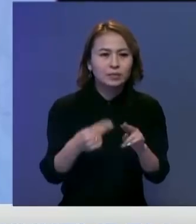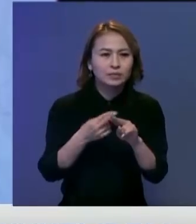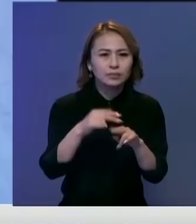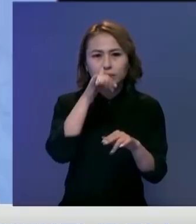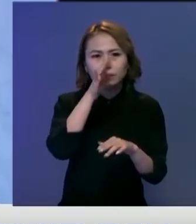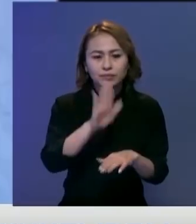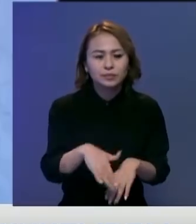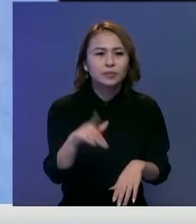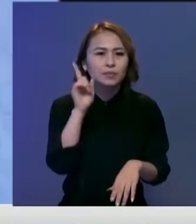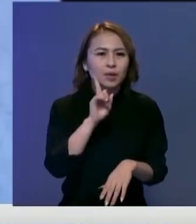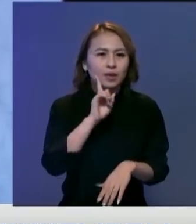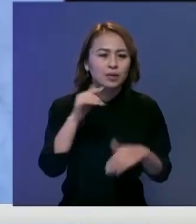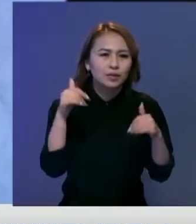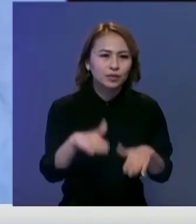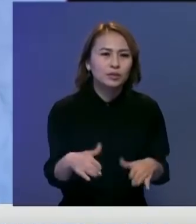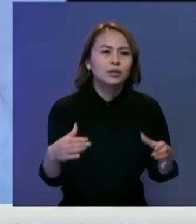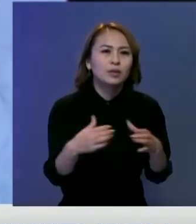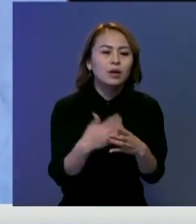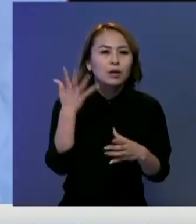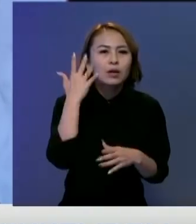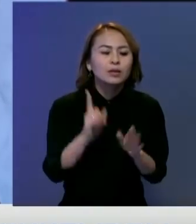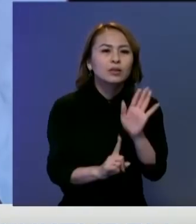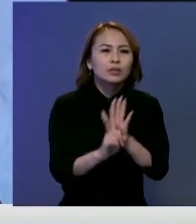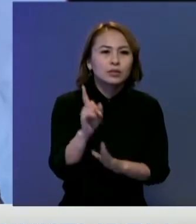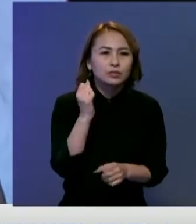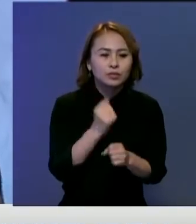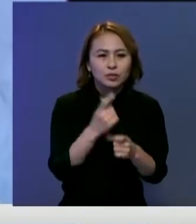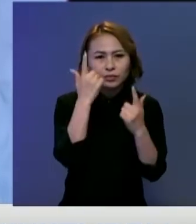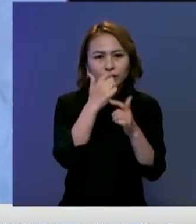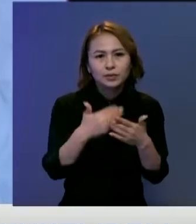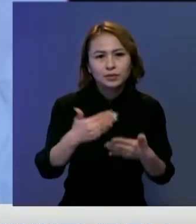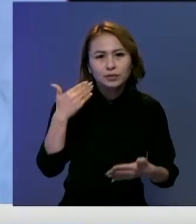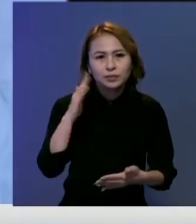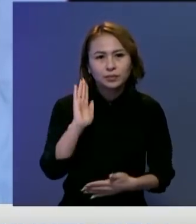қабылданым жатқан уақыт жашара. Оның қашан күшіне енеттін алдынала қабарлаймыз.